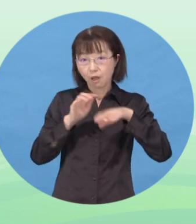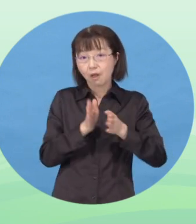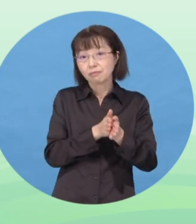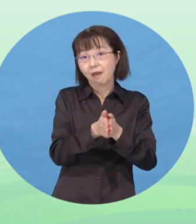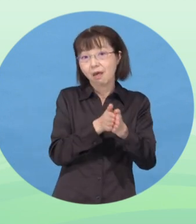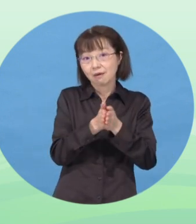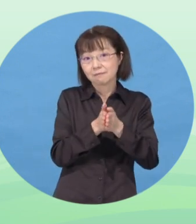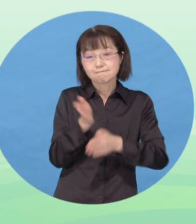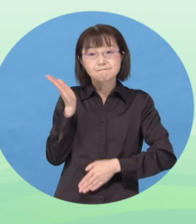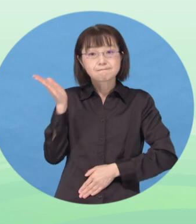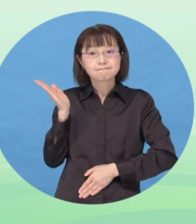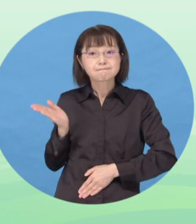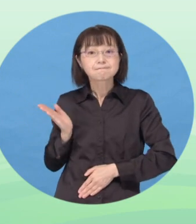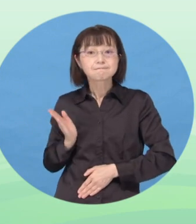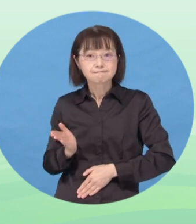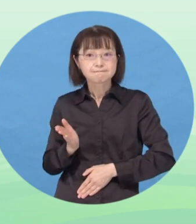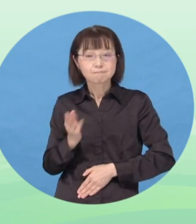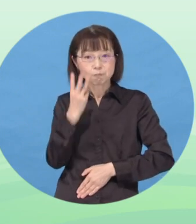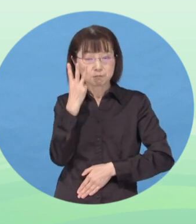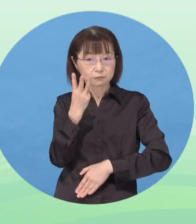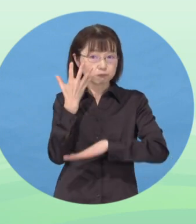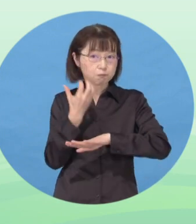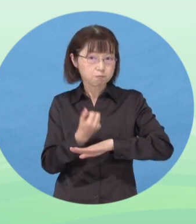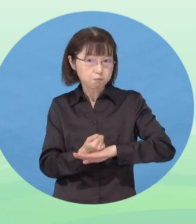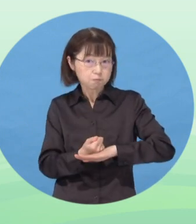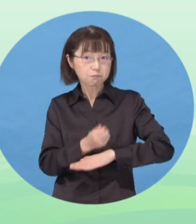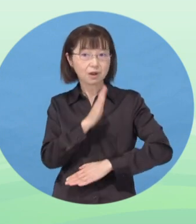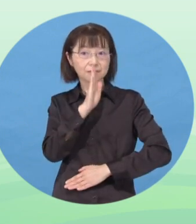底、3つの基本を習慣にしてください。